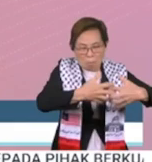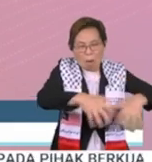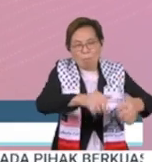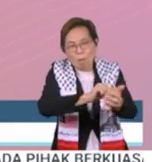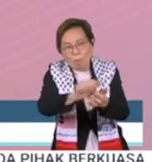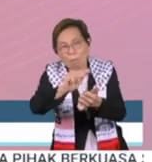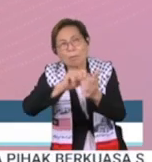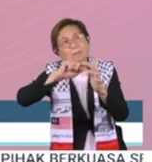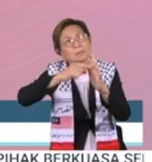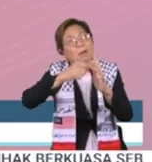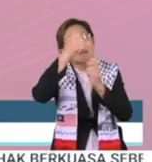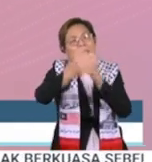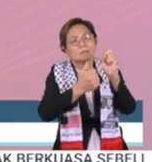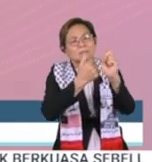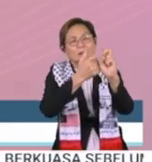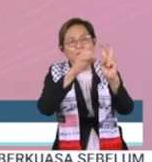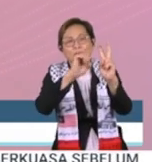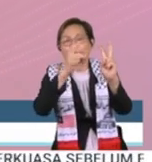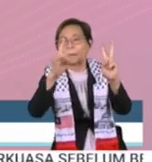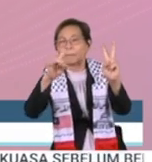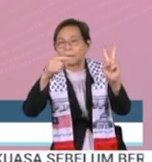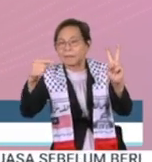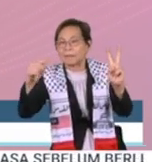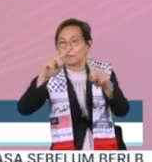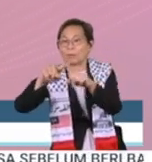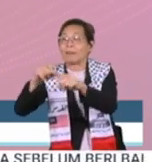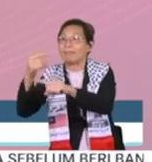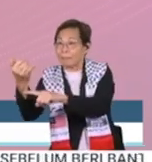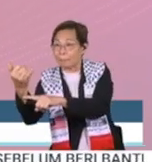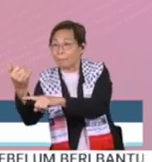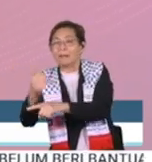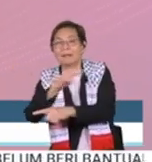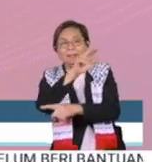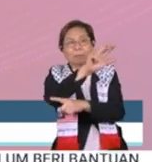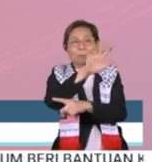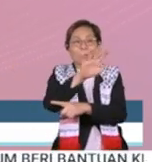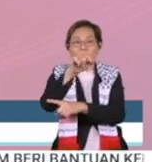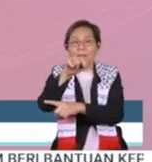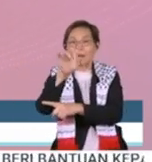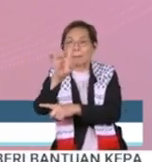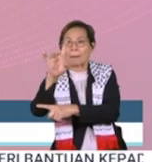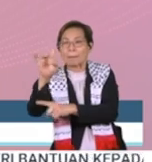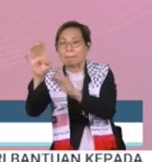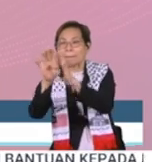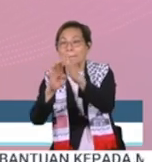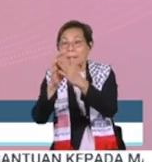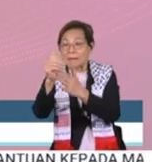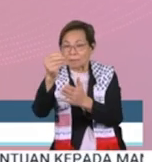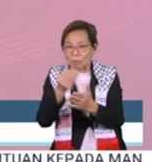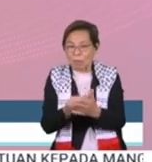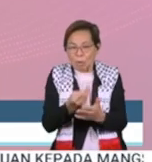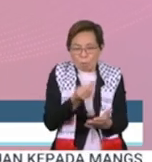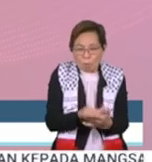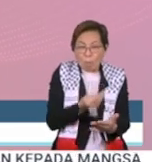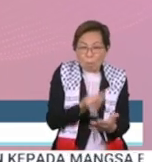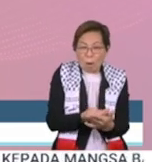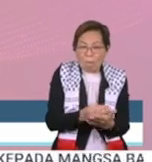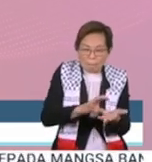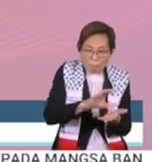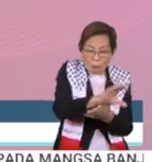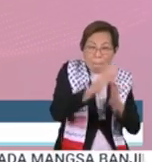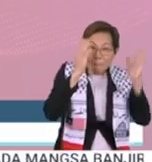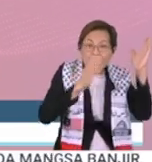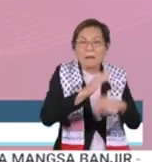projek perkilangan yang diluluskan sejak tahun 2018 hingga Jun lalu. 35.88 bilion ringgit daripadanya adalah modal pelaburan